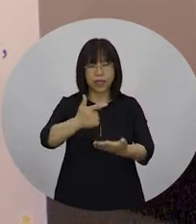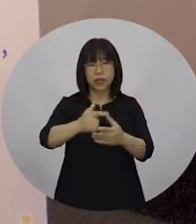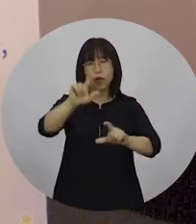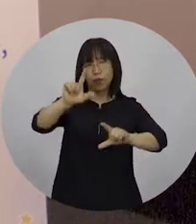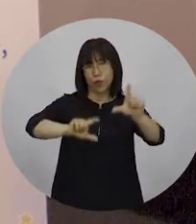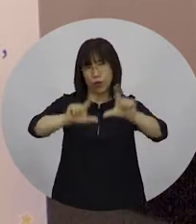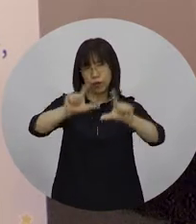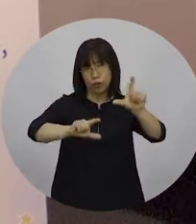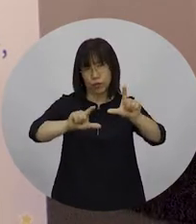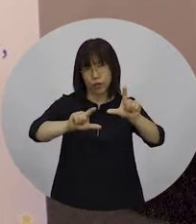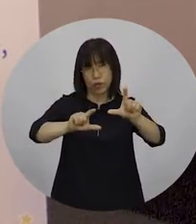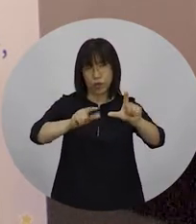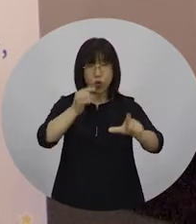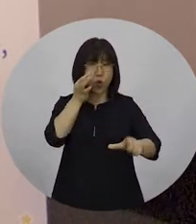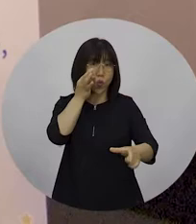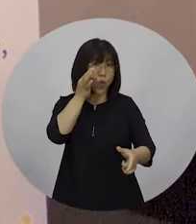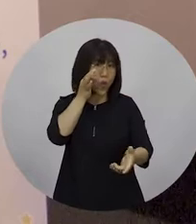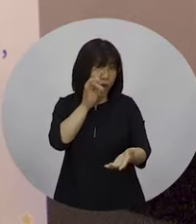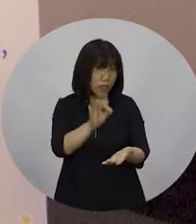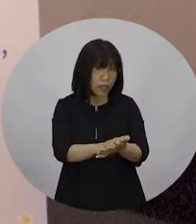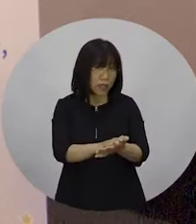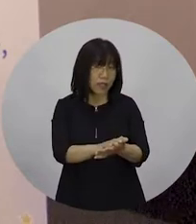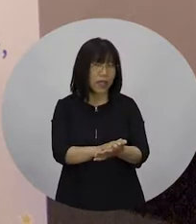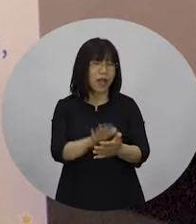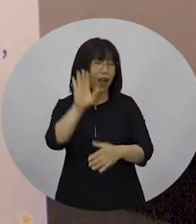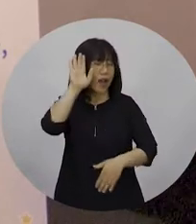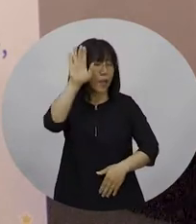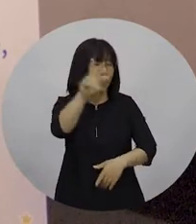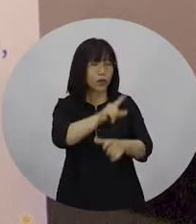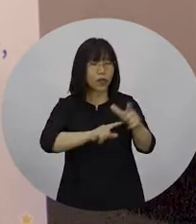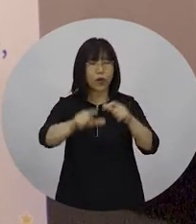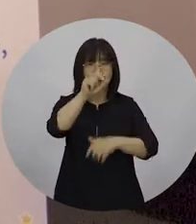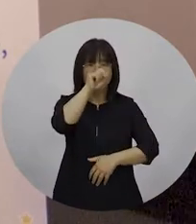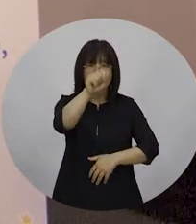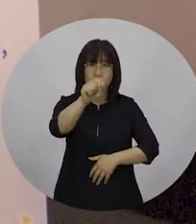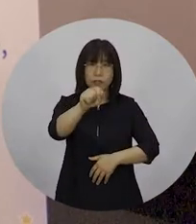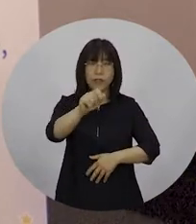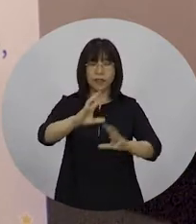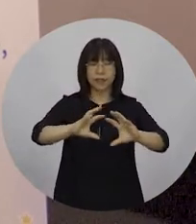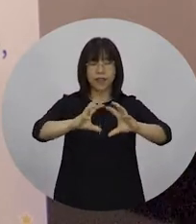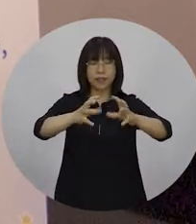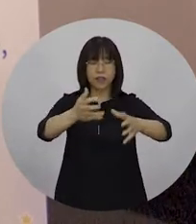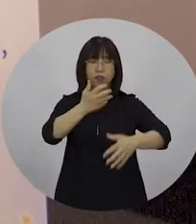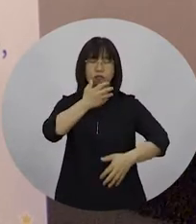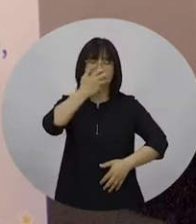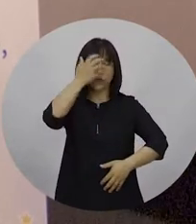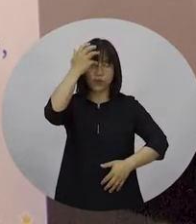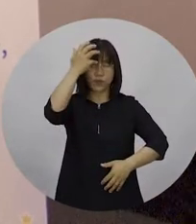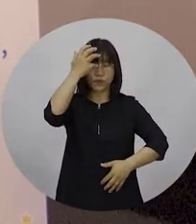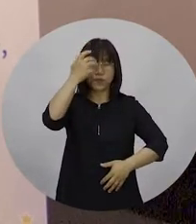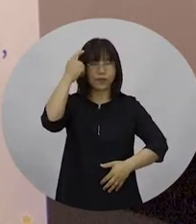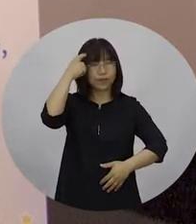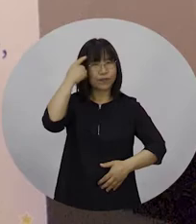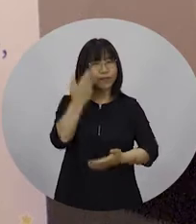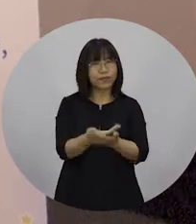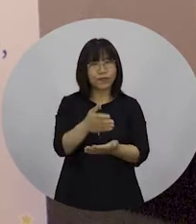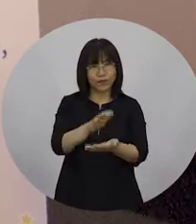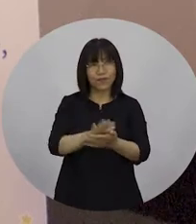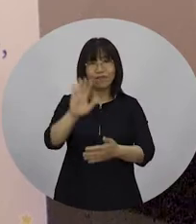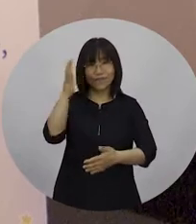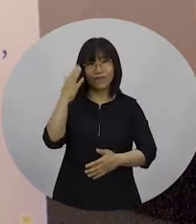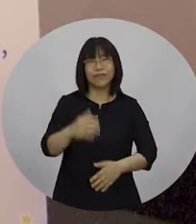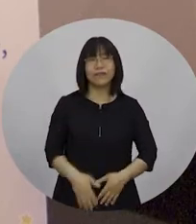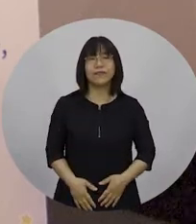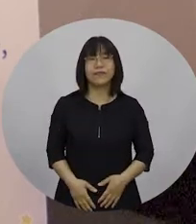아름다운 강세에 모습을 보았고 나 온 세상을 꿈꾸게 하는 장애인 수 께선 교육이